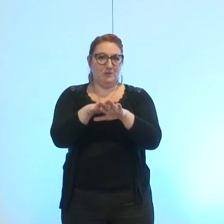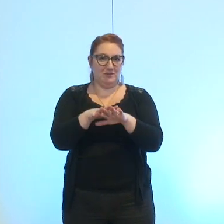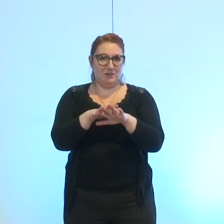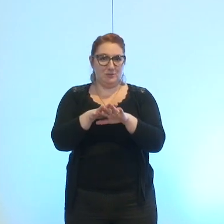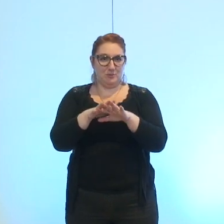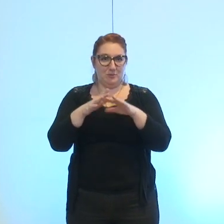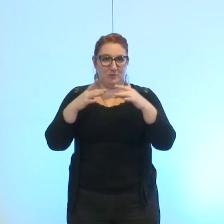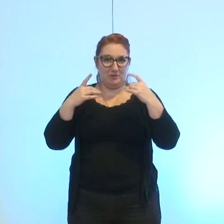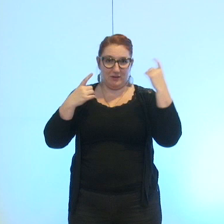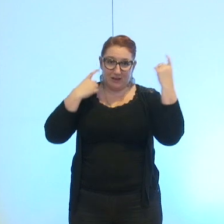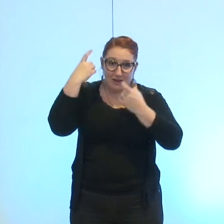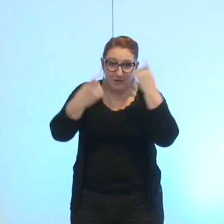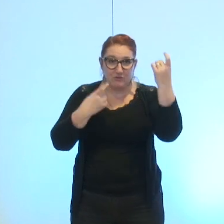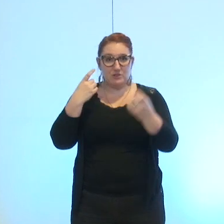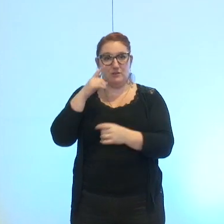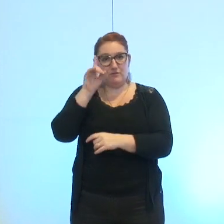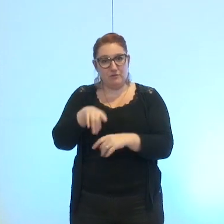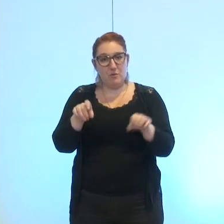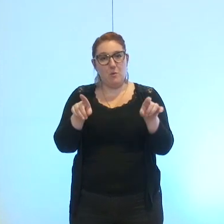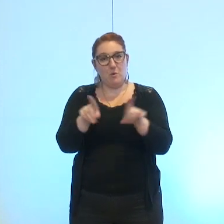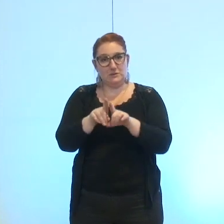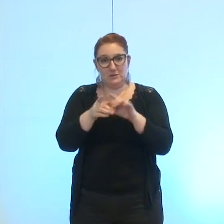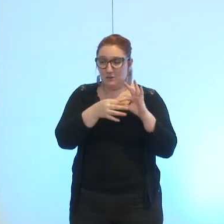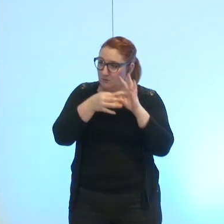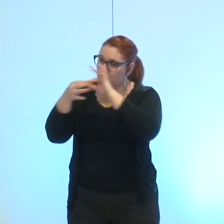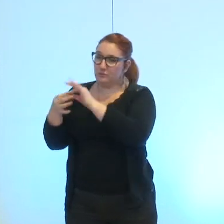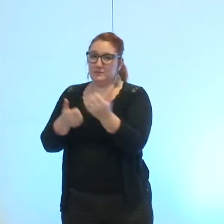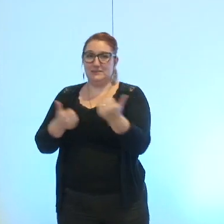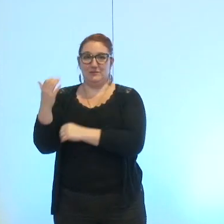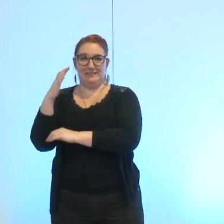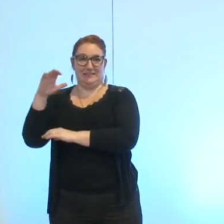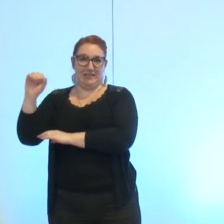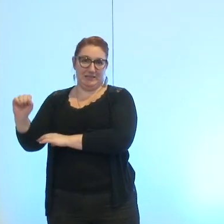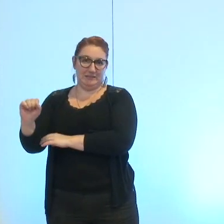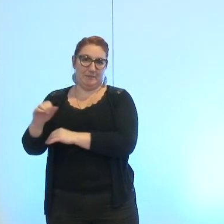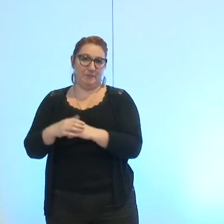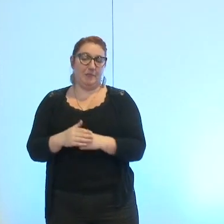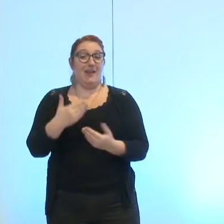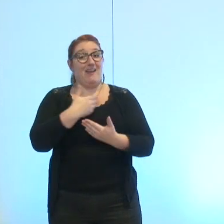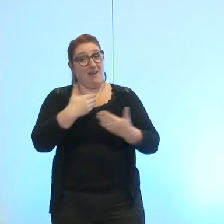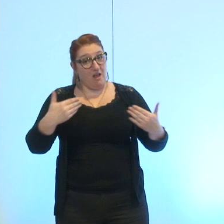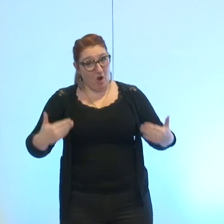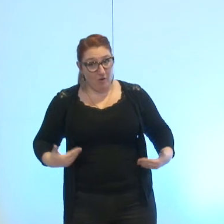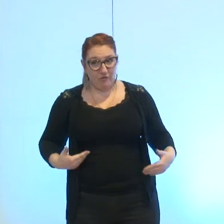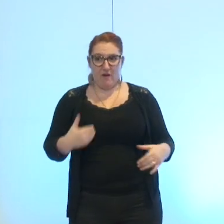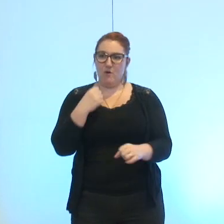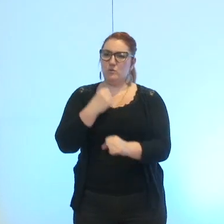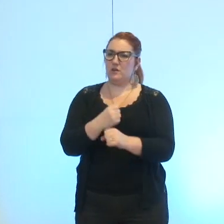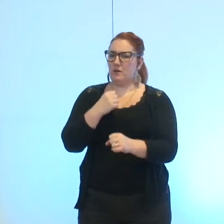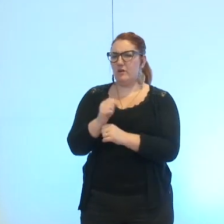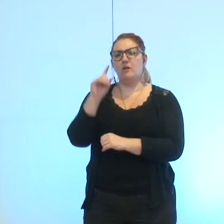aussi avec les services du CCAS et puis enfin parce que c'est le travail que l'on a conduit depuis le début du mois